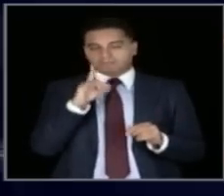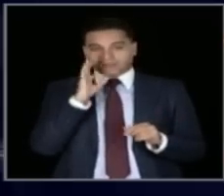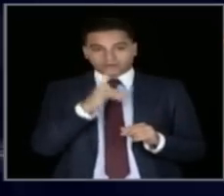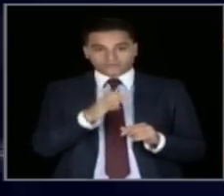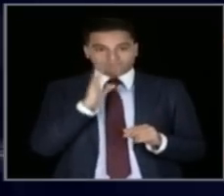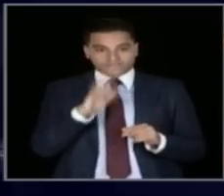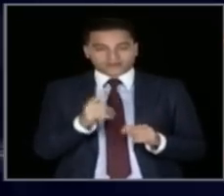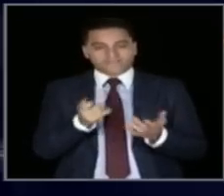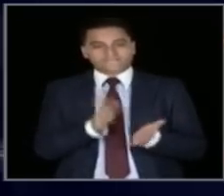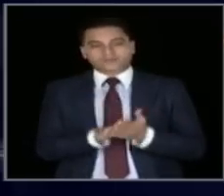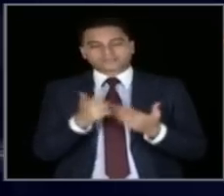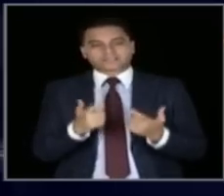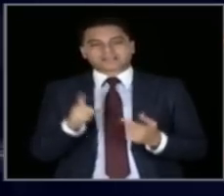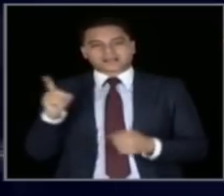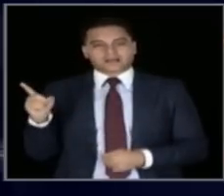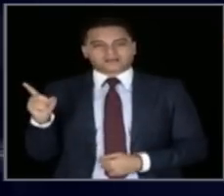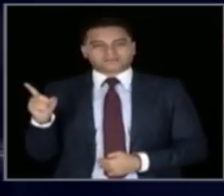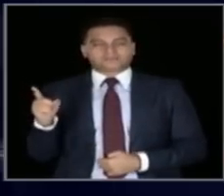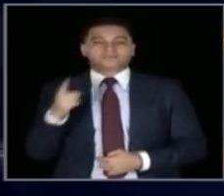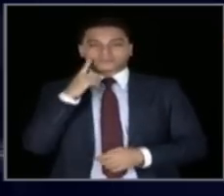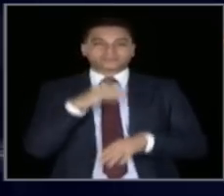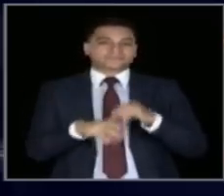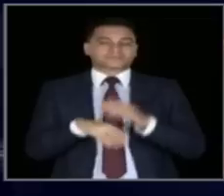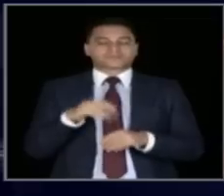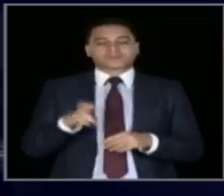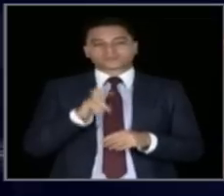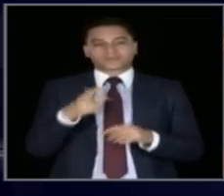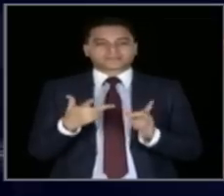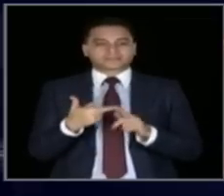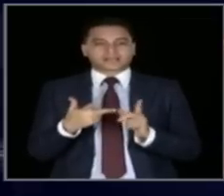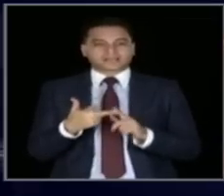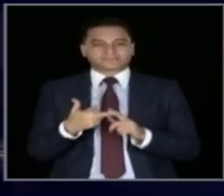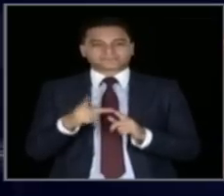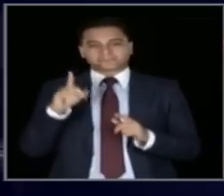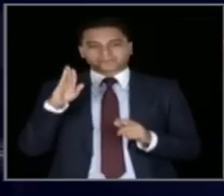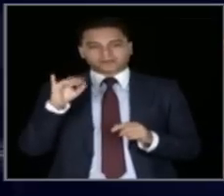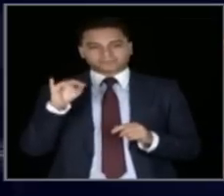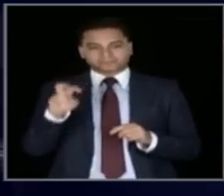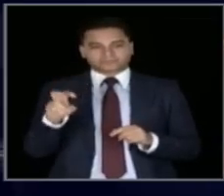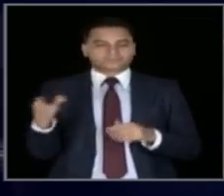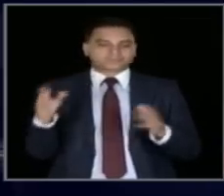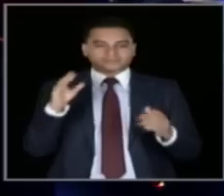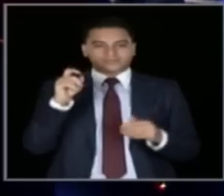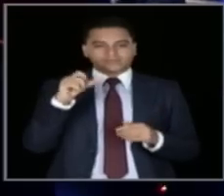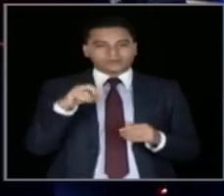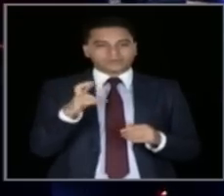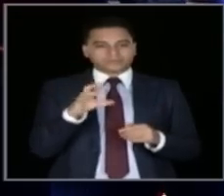شاء الله ان شاء الله ان شاء الله. السؤال الثالث، بسمة فوزي اتفضلي يا